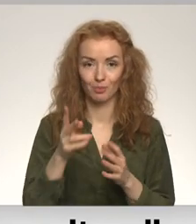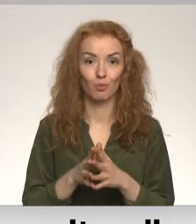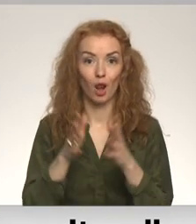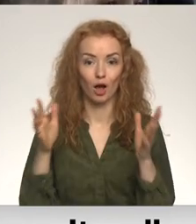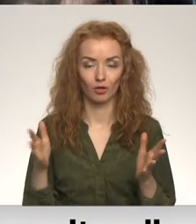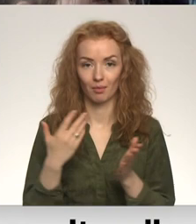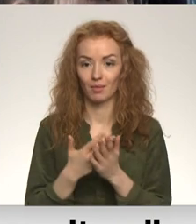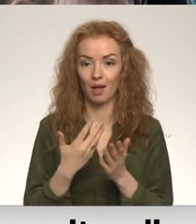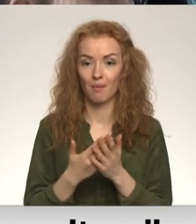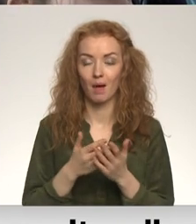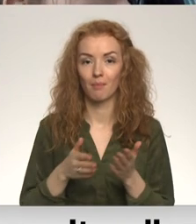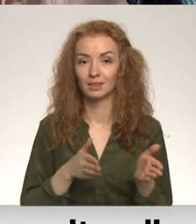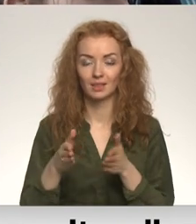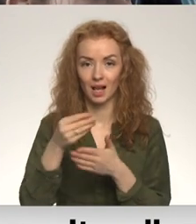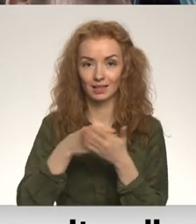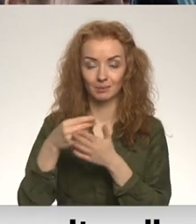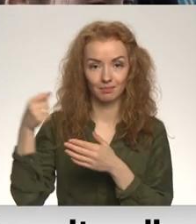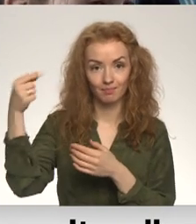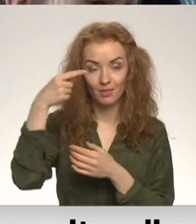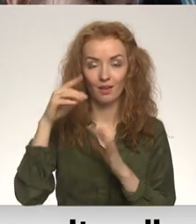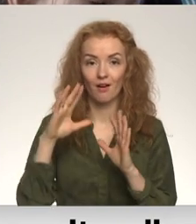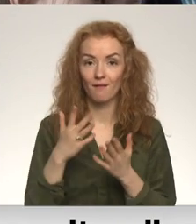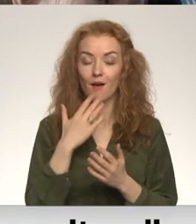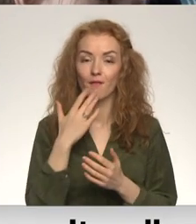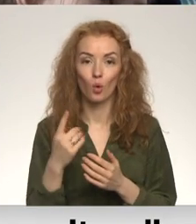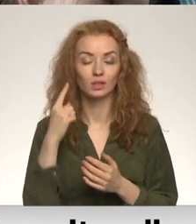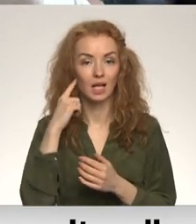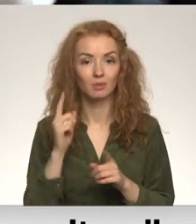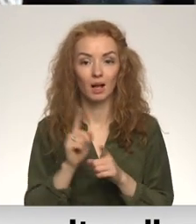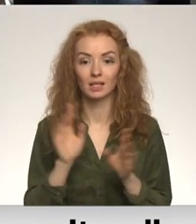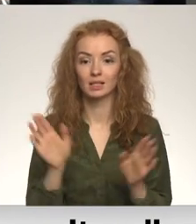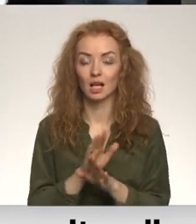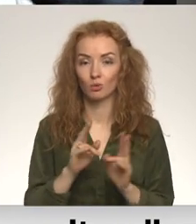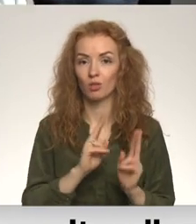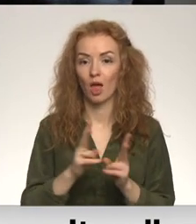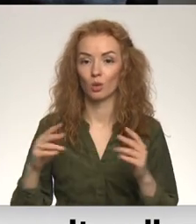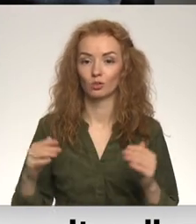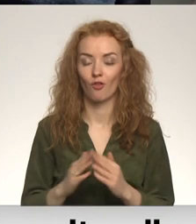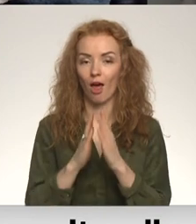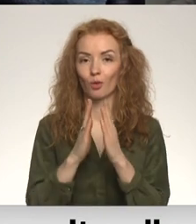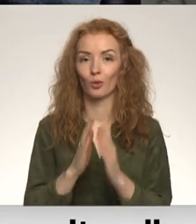piemēram, ceļa norādēs vai lībiešu valodā izskanot arī dziesmu un deju svētkos.